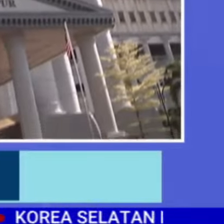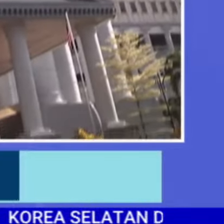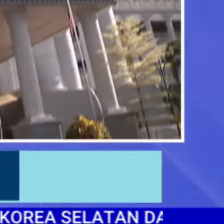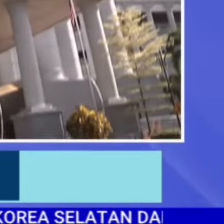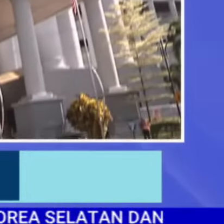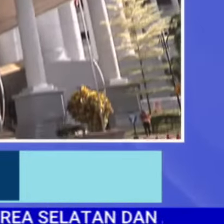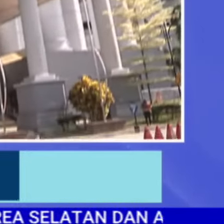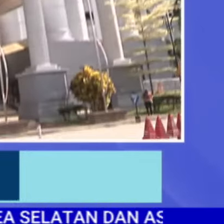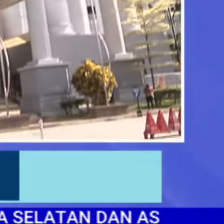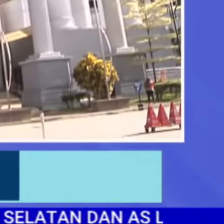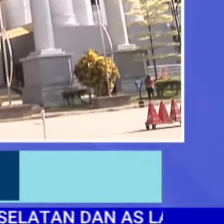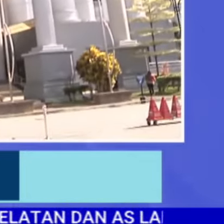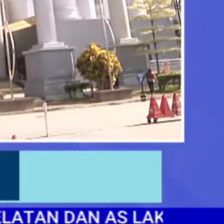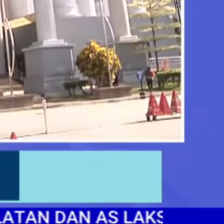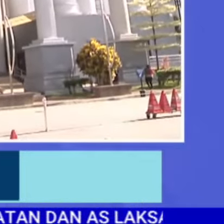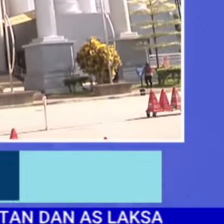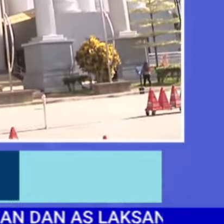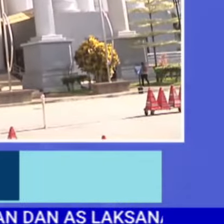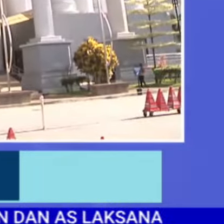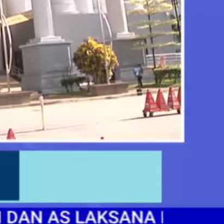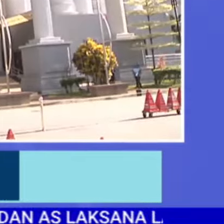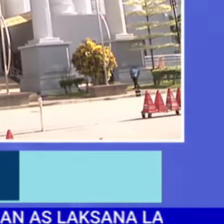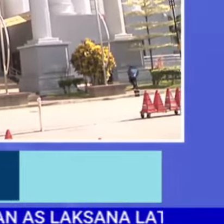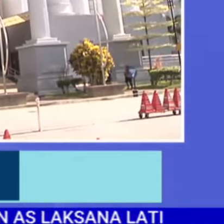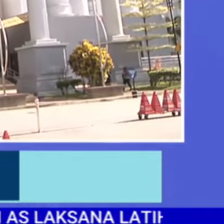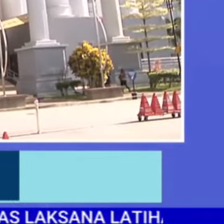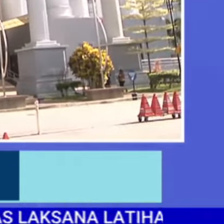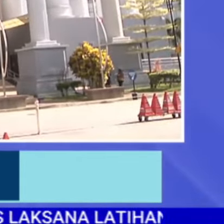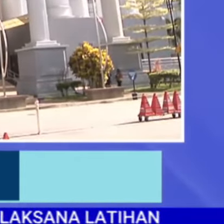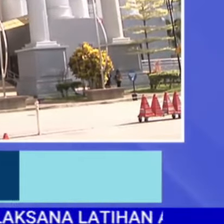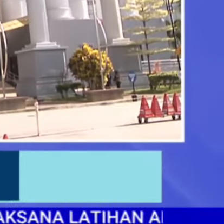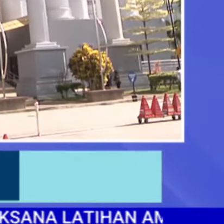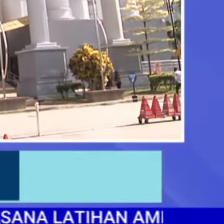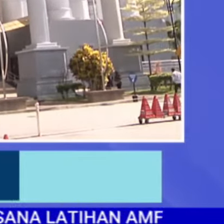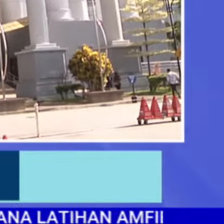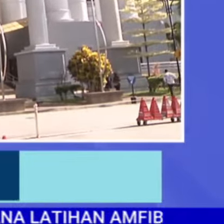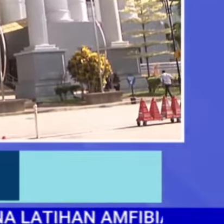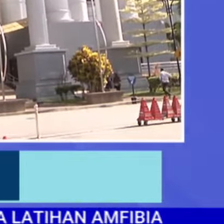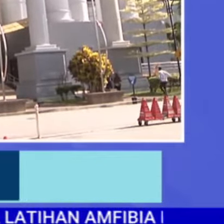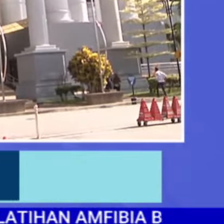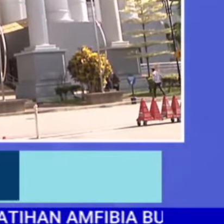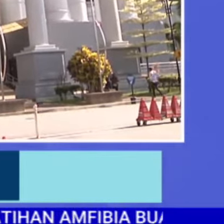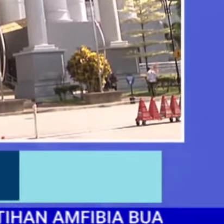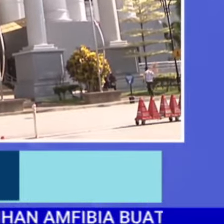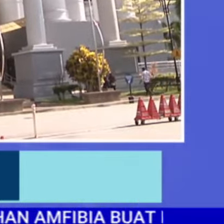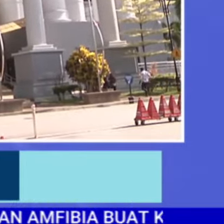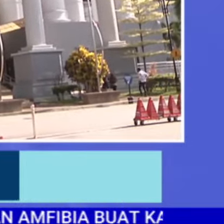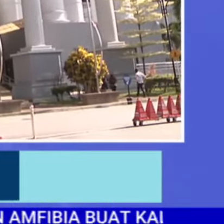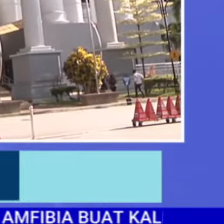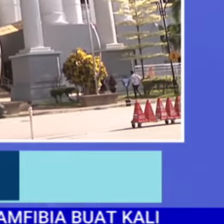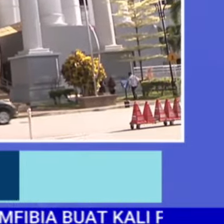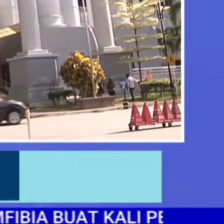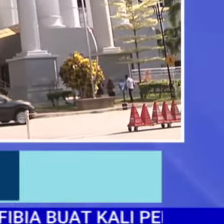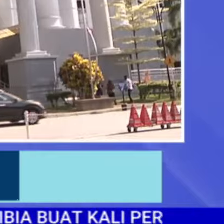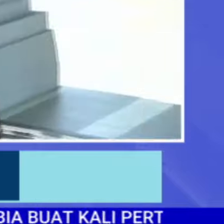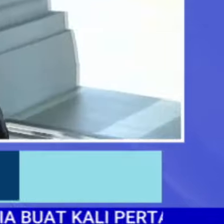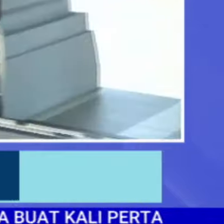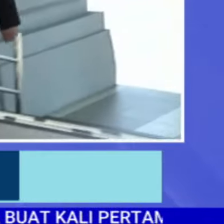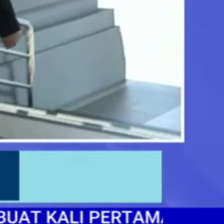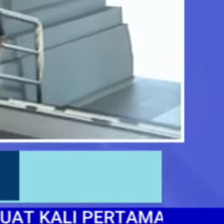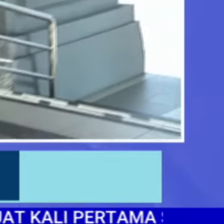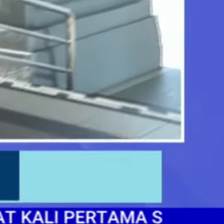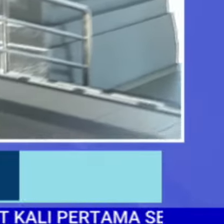Bantahan awal dikemuka pendakwaan terhadap permohonan mendapatkan laporan forensik perbualan WhatsApp antara dua ahli